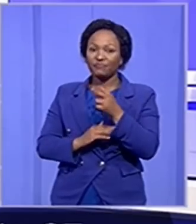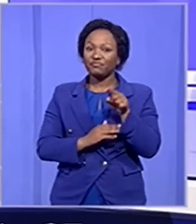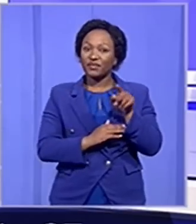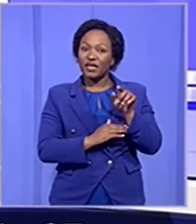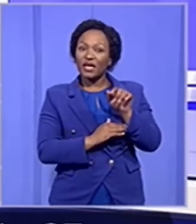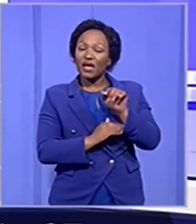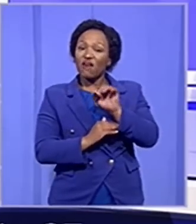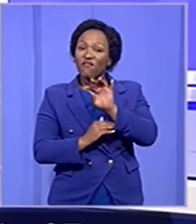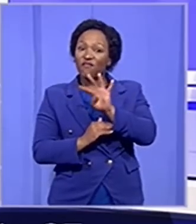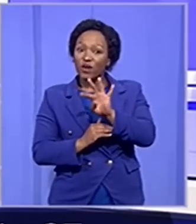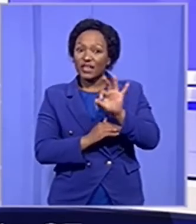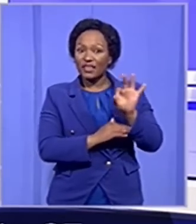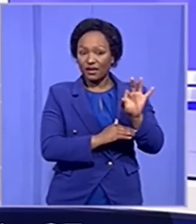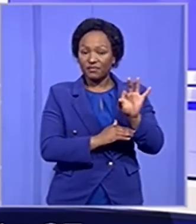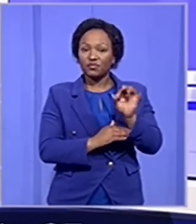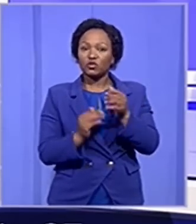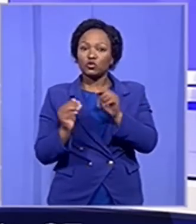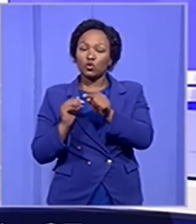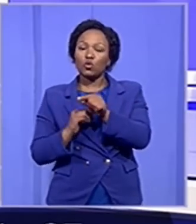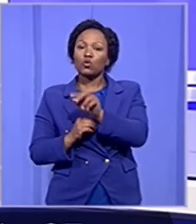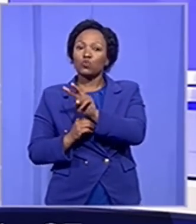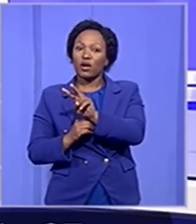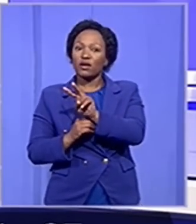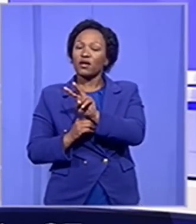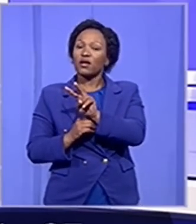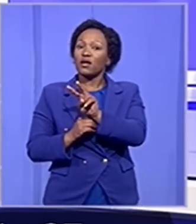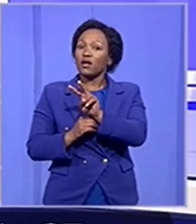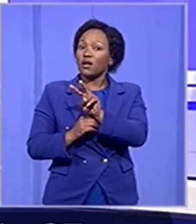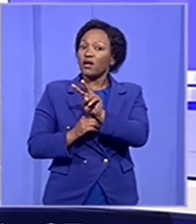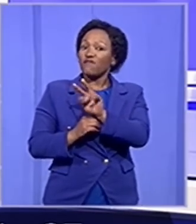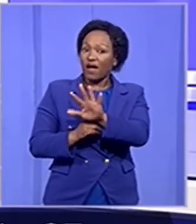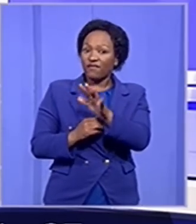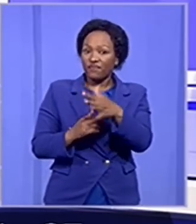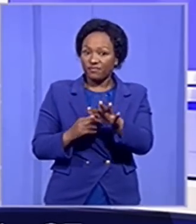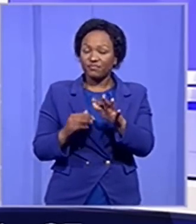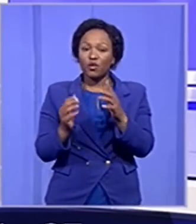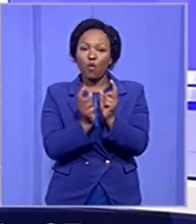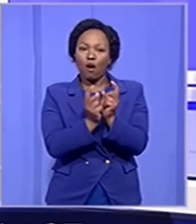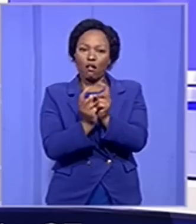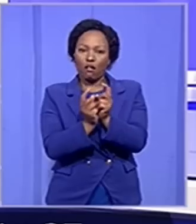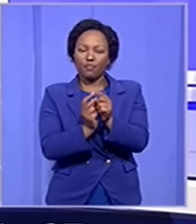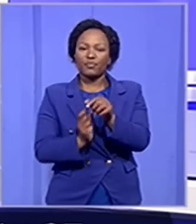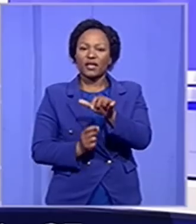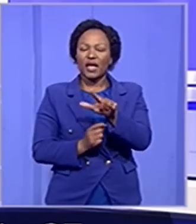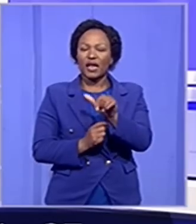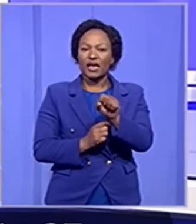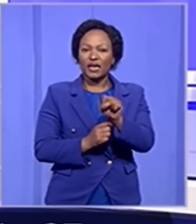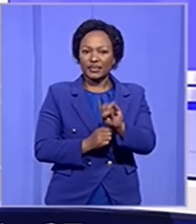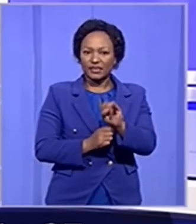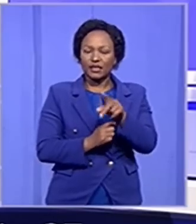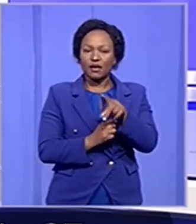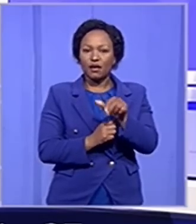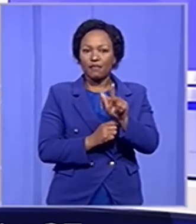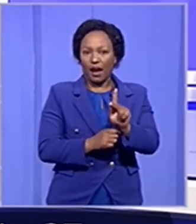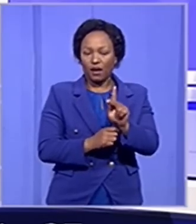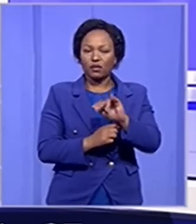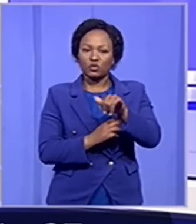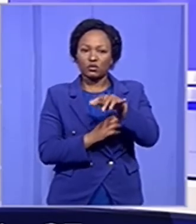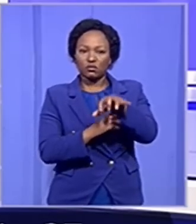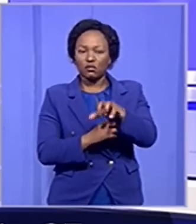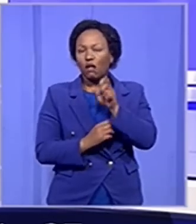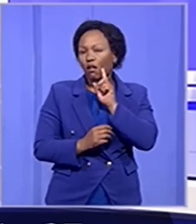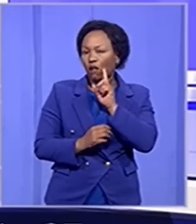le 27 mo motshamekong o neng o tseisamanya wa teko kwa Ellis Park Stadium mono Johannesburg. Tla